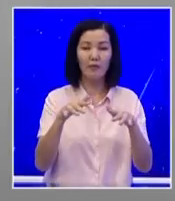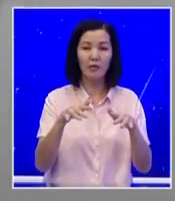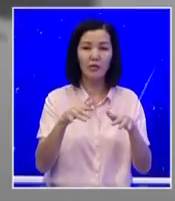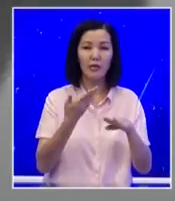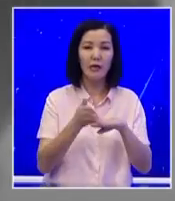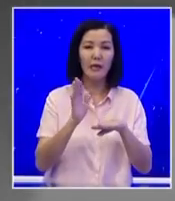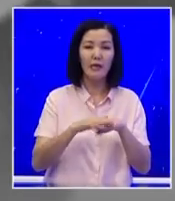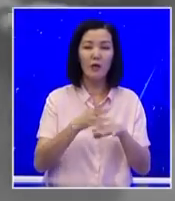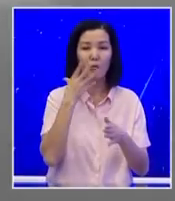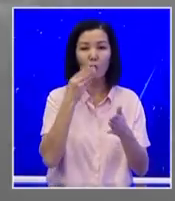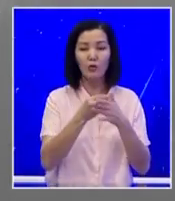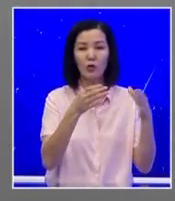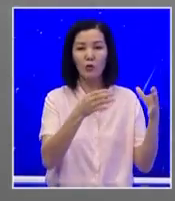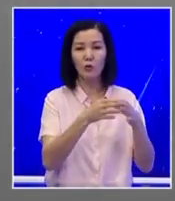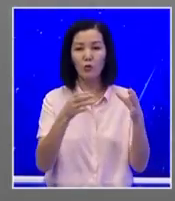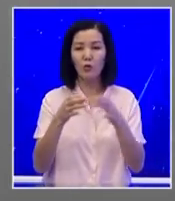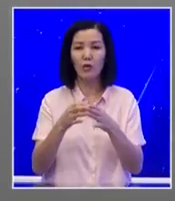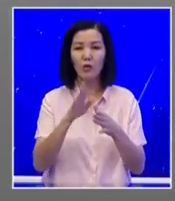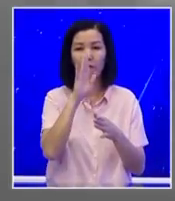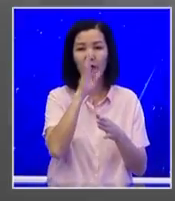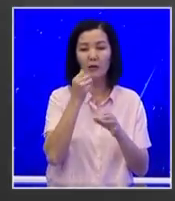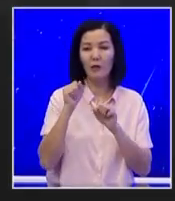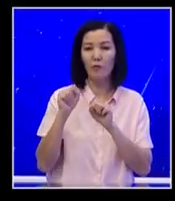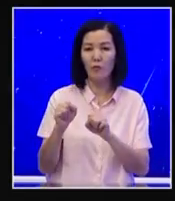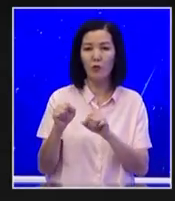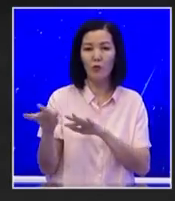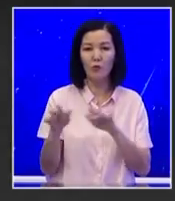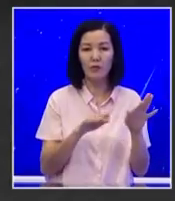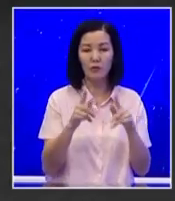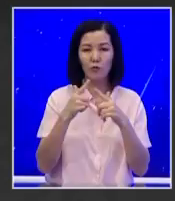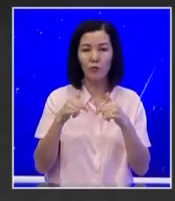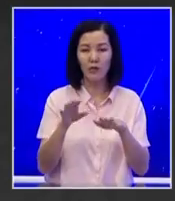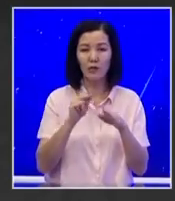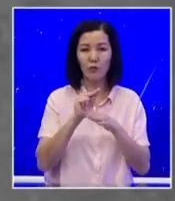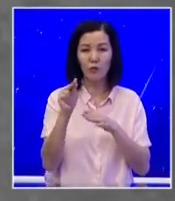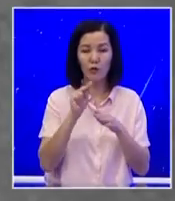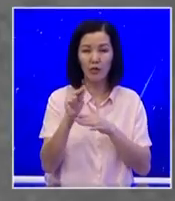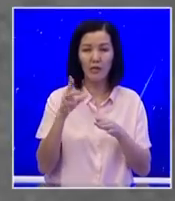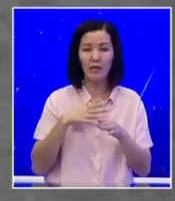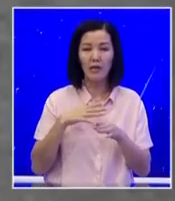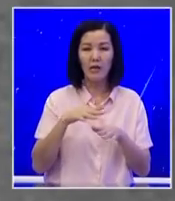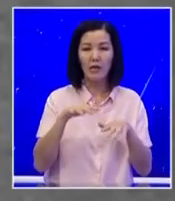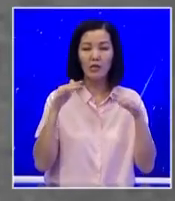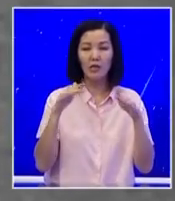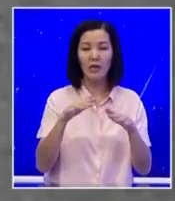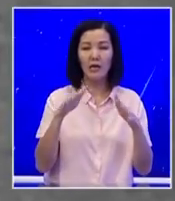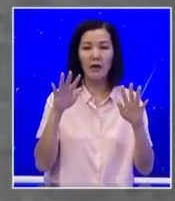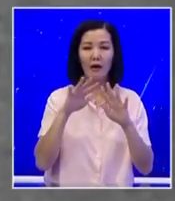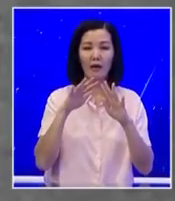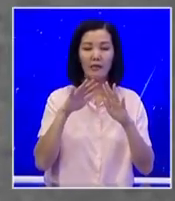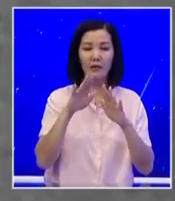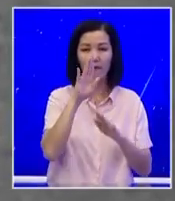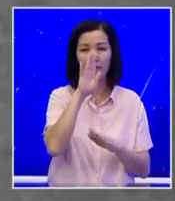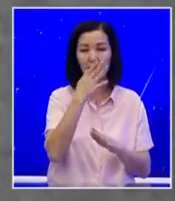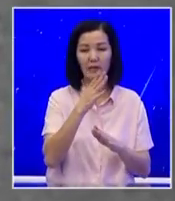өз қарамағындағы рулардың жаудан қорғану ісін ұйымдастырды. Сарсу өзені бойындағы шайқаста қаза тауып, Қожа Ахмет